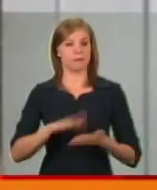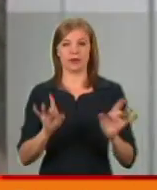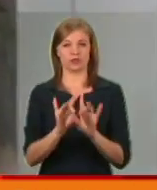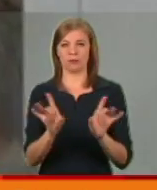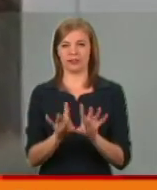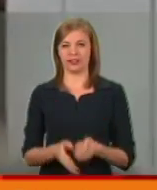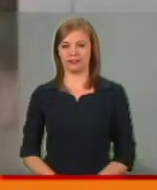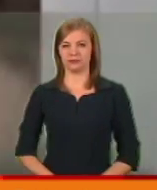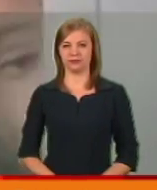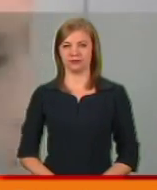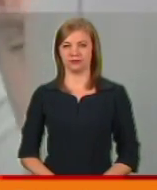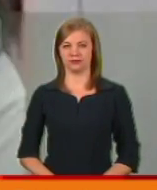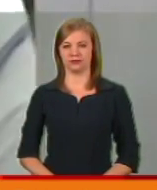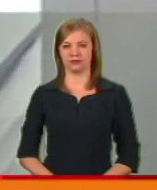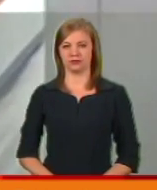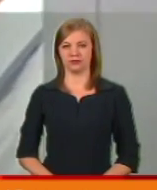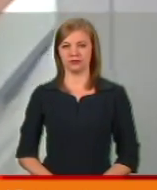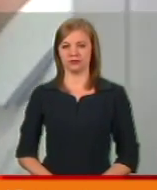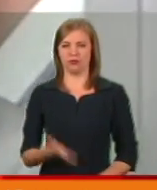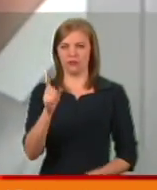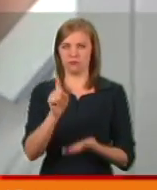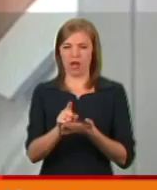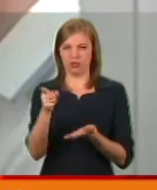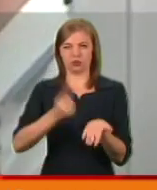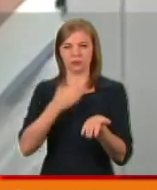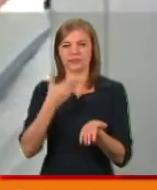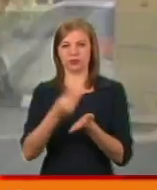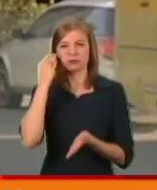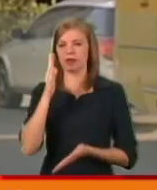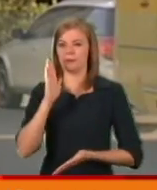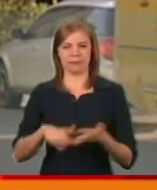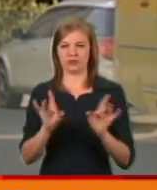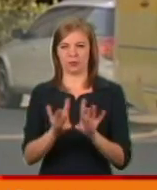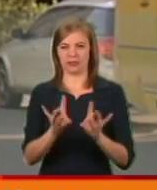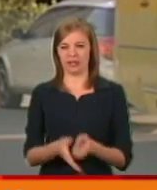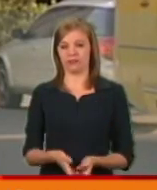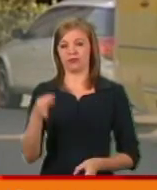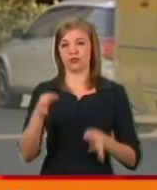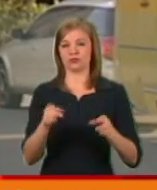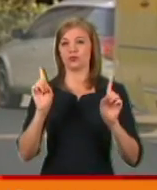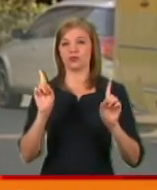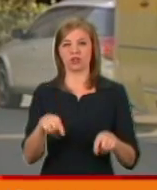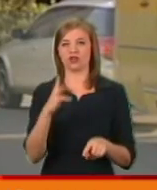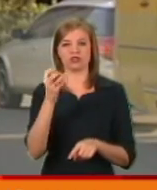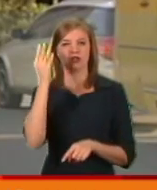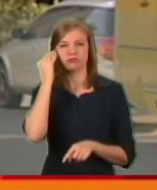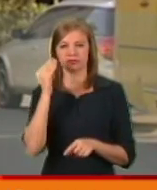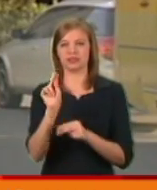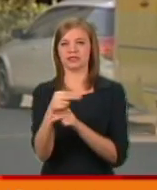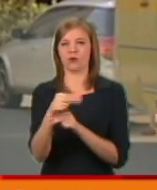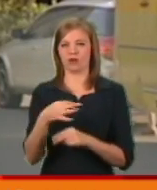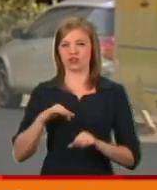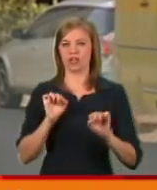коментарів. Не купує людей. Захищати свою позицію. Ну, чому так? Без коментарів. Суд теж не взяв до уваги